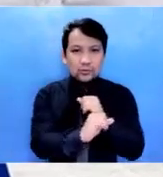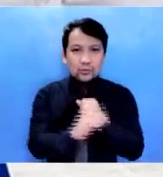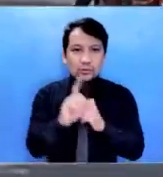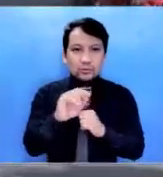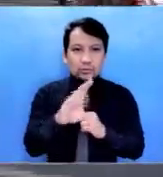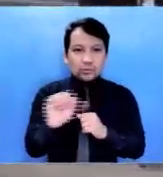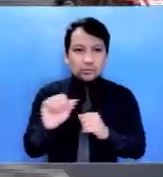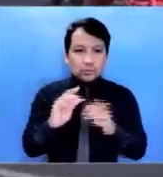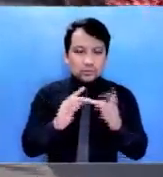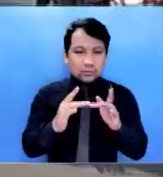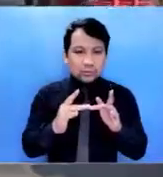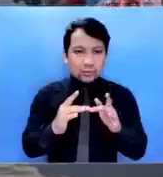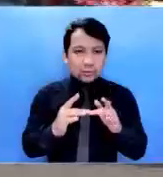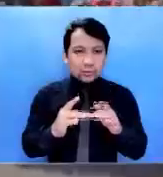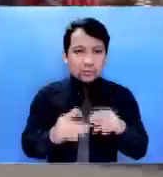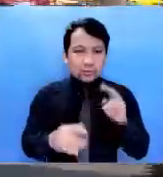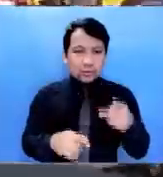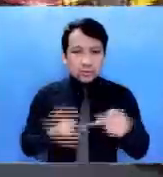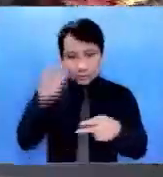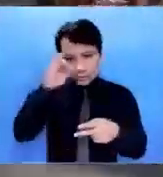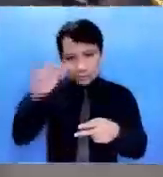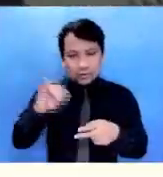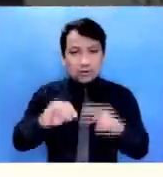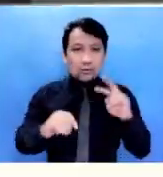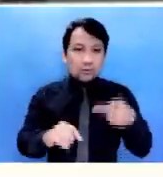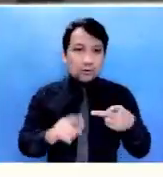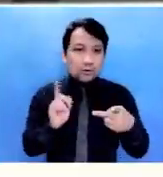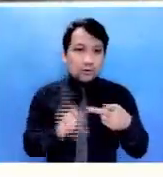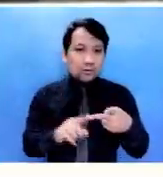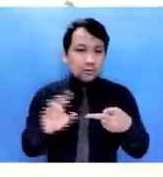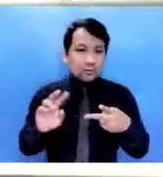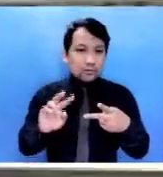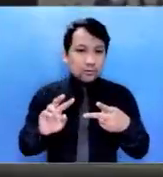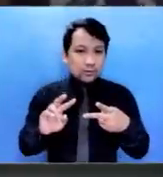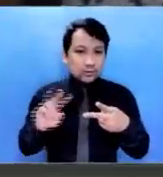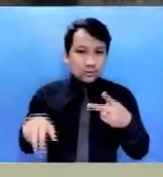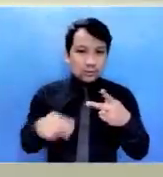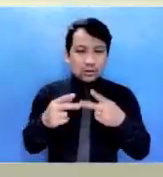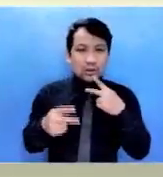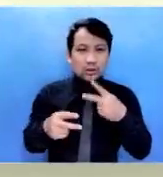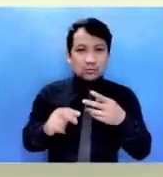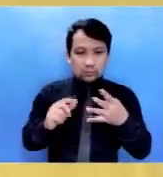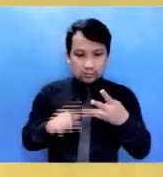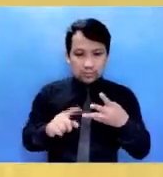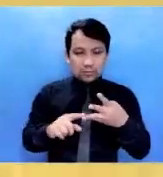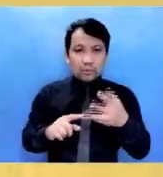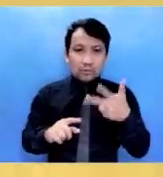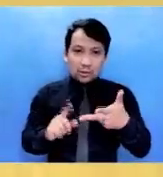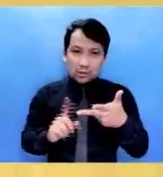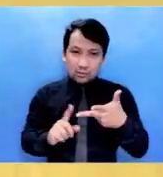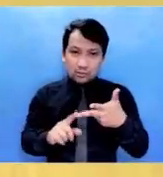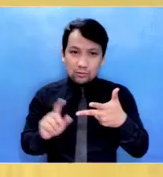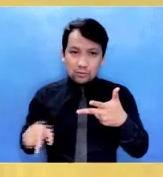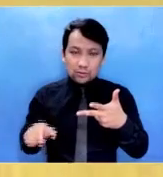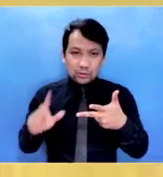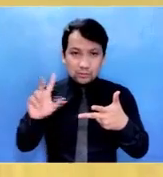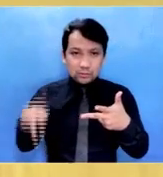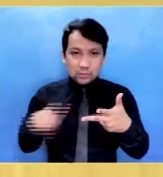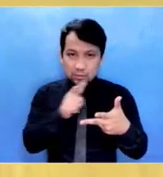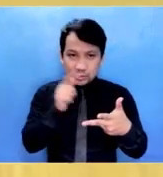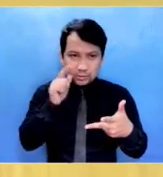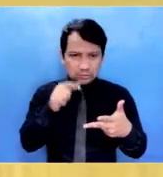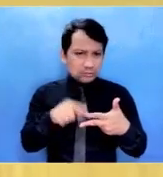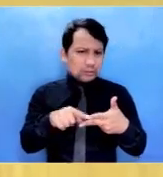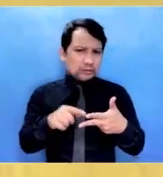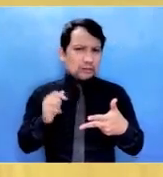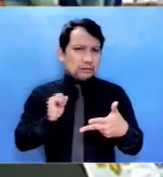Survey kung saan si Isko ang pumapangalawa kay Bongbong Marcos at pangatlo lang si Robredo. Pero paglilinaw nila, hindi naman daw